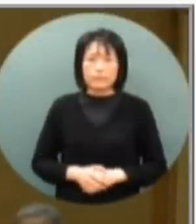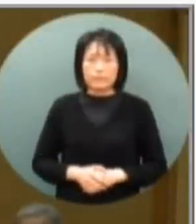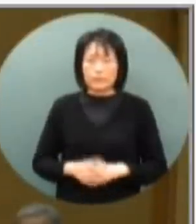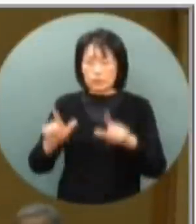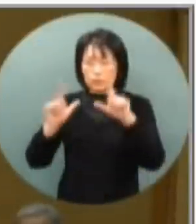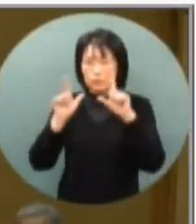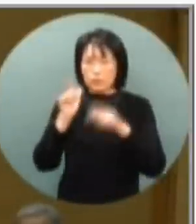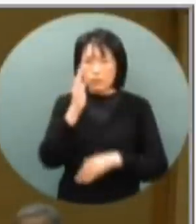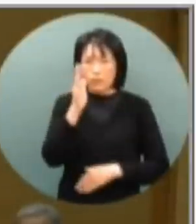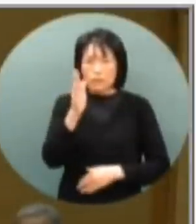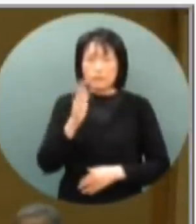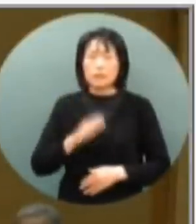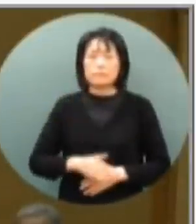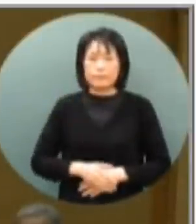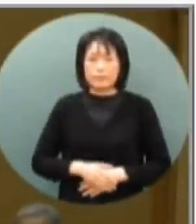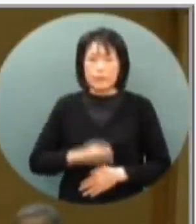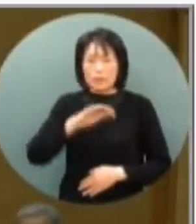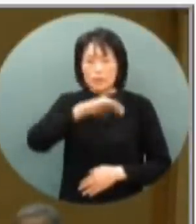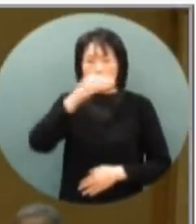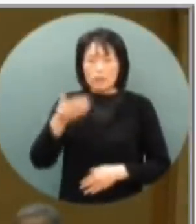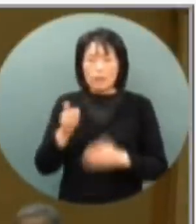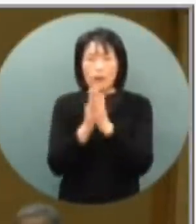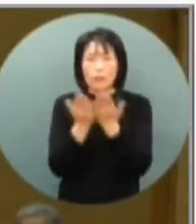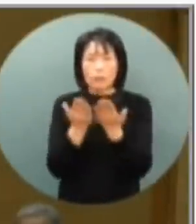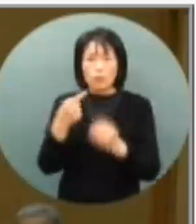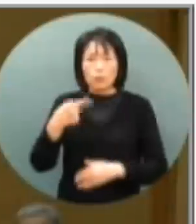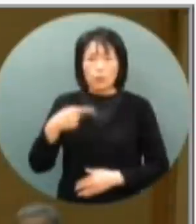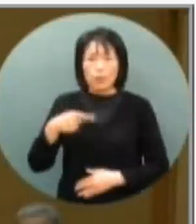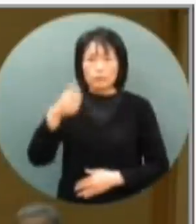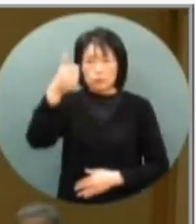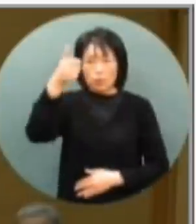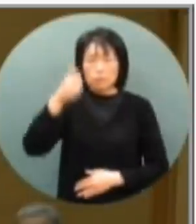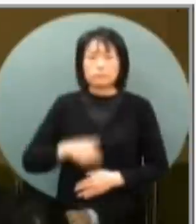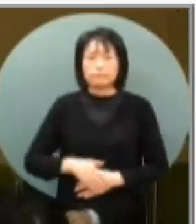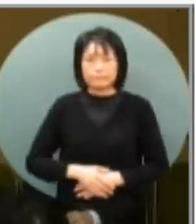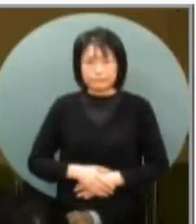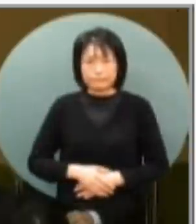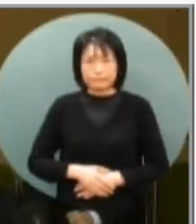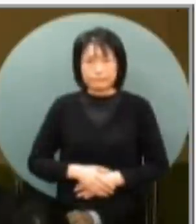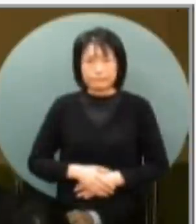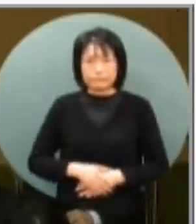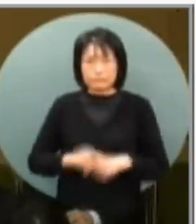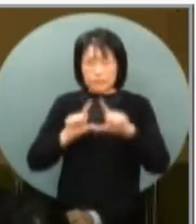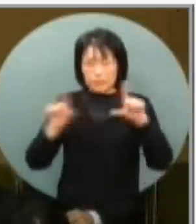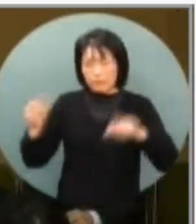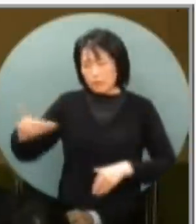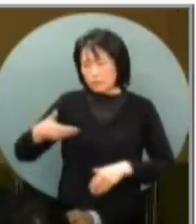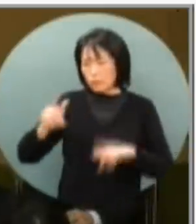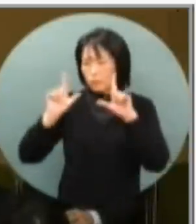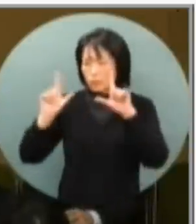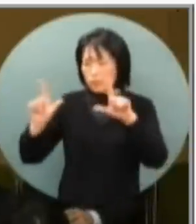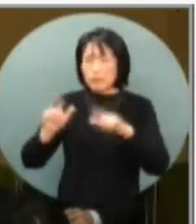答弁を求めます。山本教育長。 吉田議員の一般質問にお答えを申